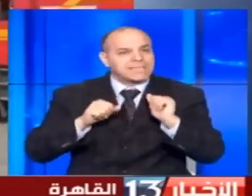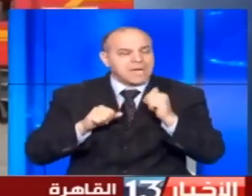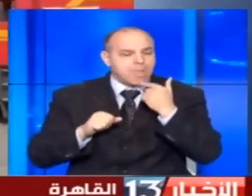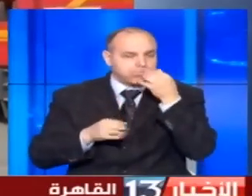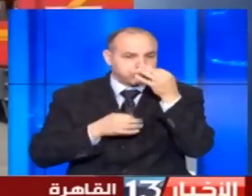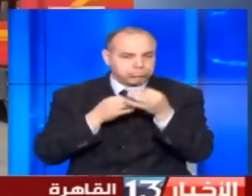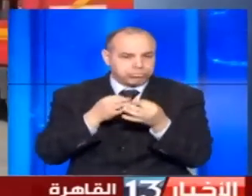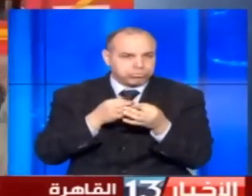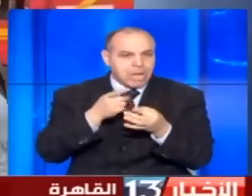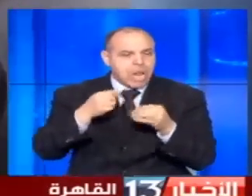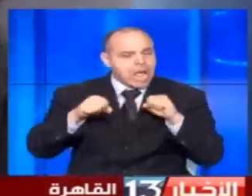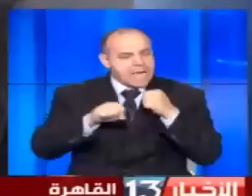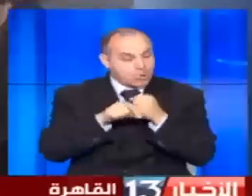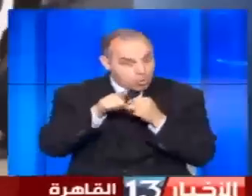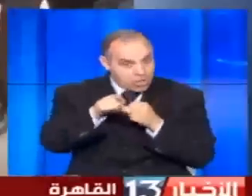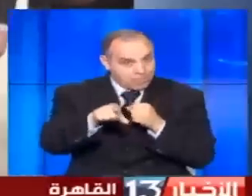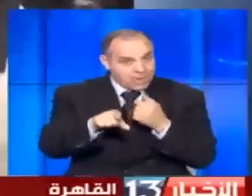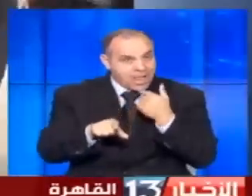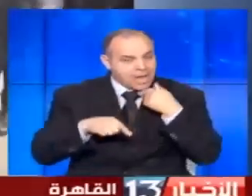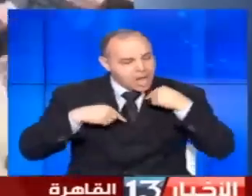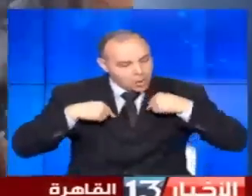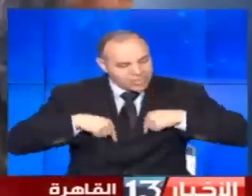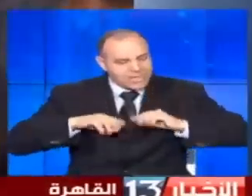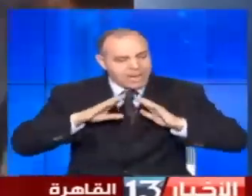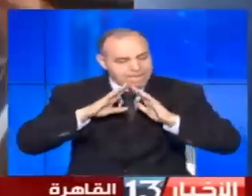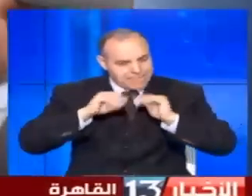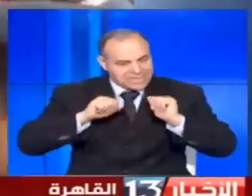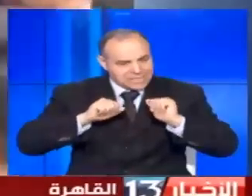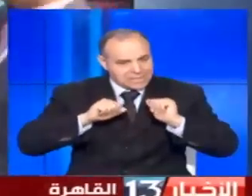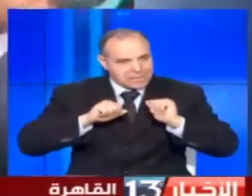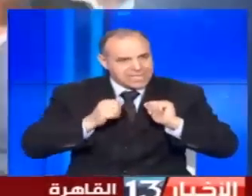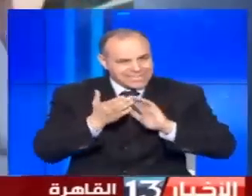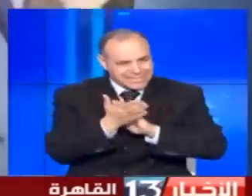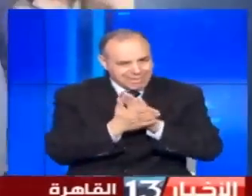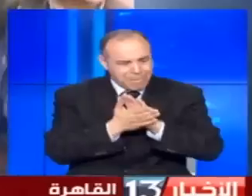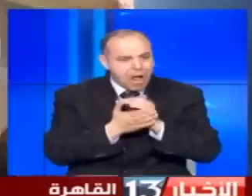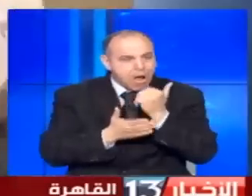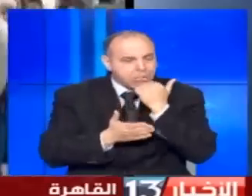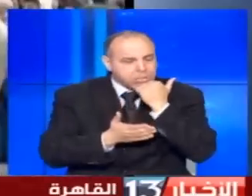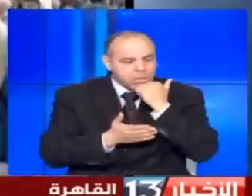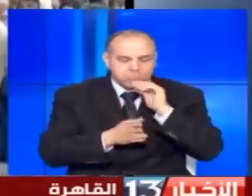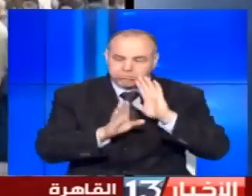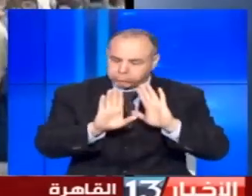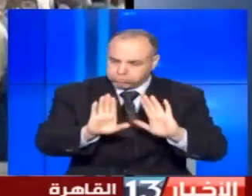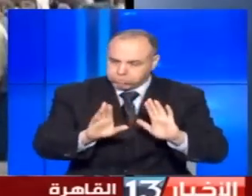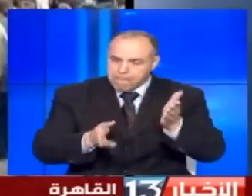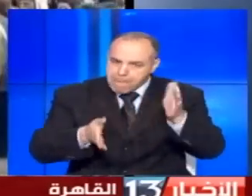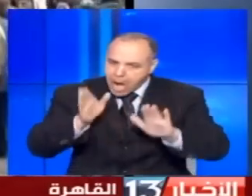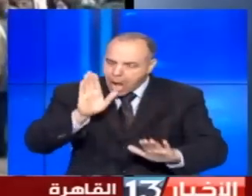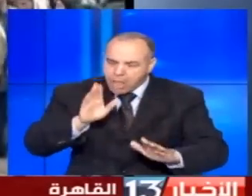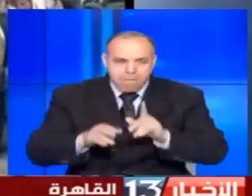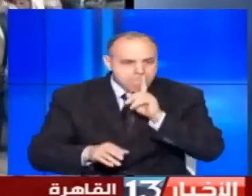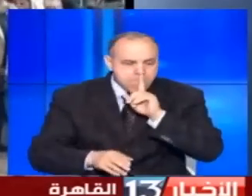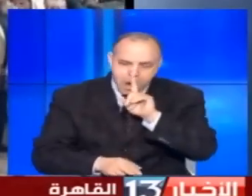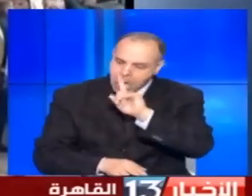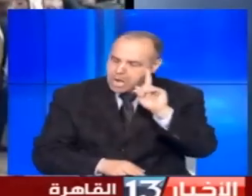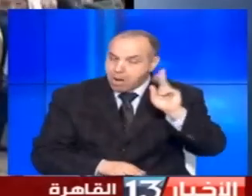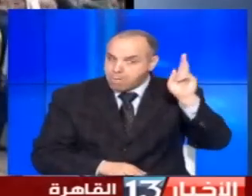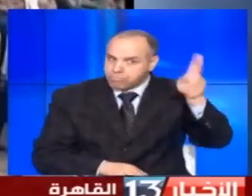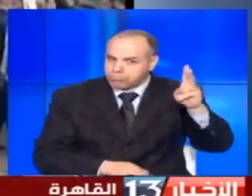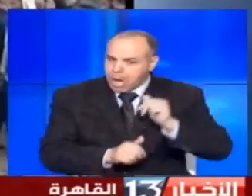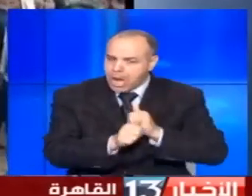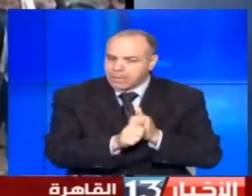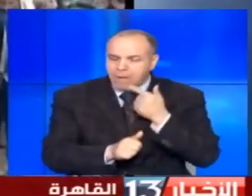صرح من مكان الحادث ان الحكومه المصريه لن تتسامح مع الاخطاء التي تودي بحياه الناس على حد تعبيره